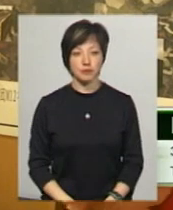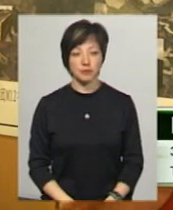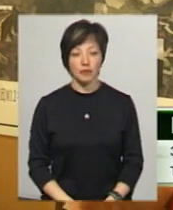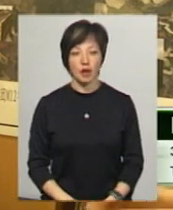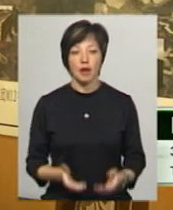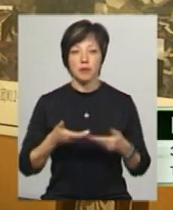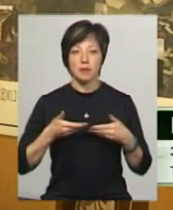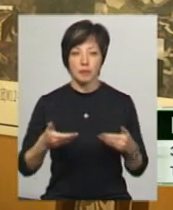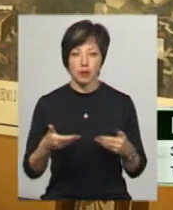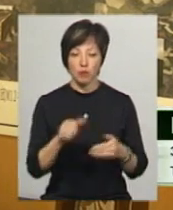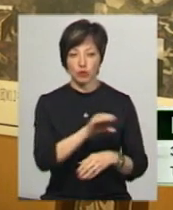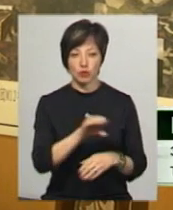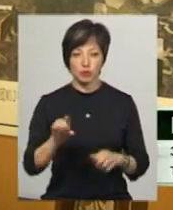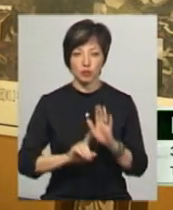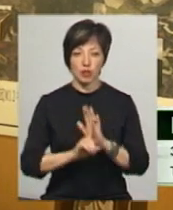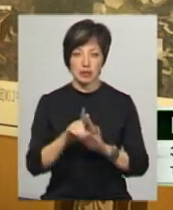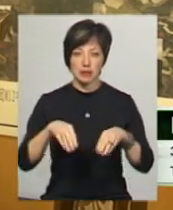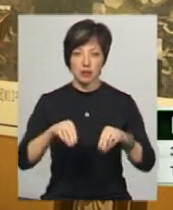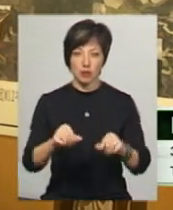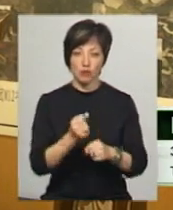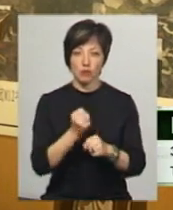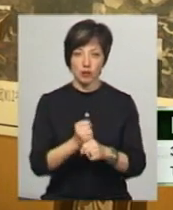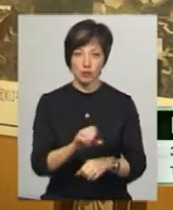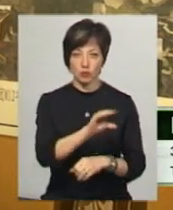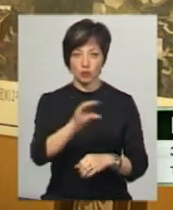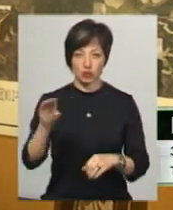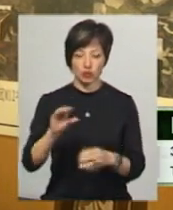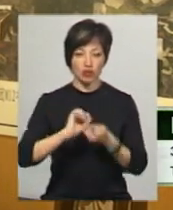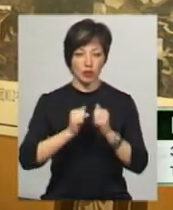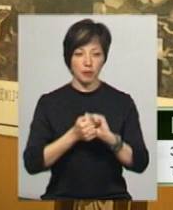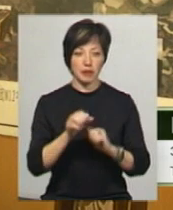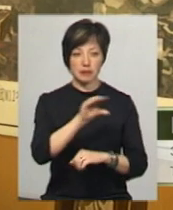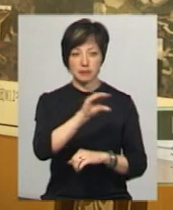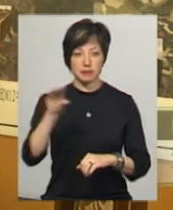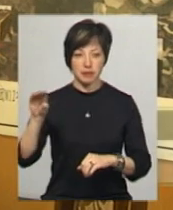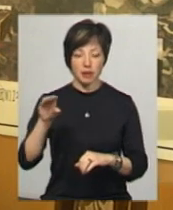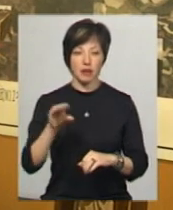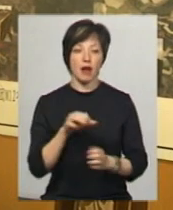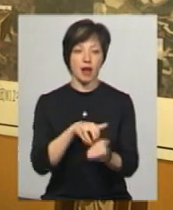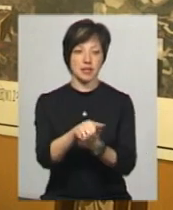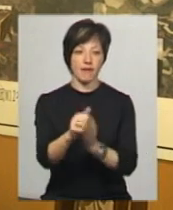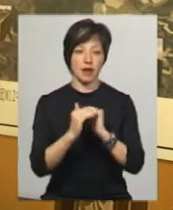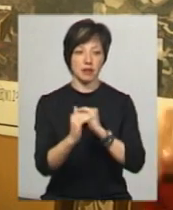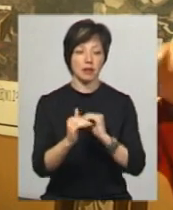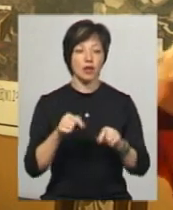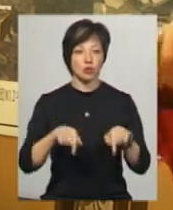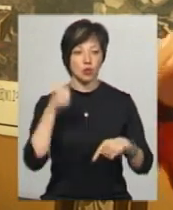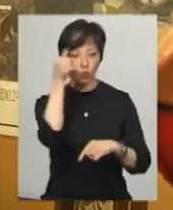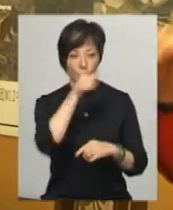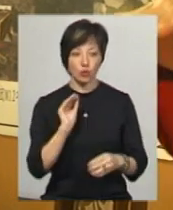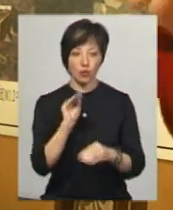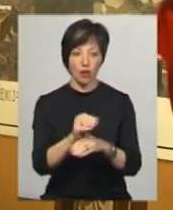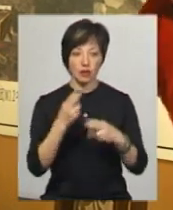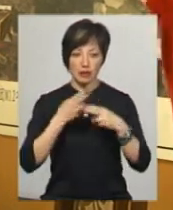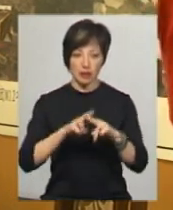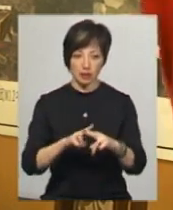Ми пошагово робимо. Спочатку земляні роботи, після того вкладаємо шар щебеню. І вже після того вкладаємо асфальт. Цього року ми додали